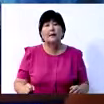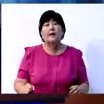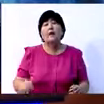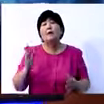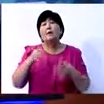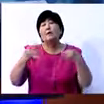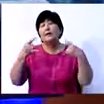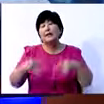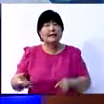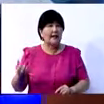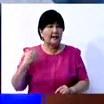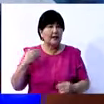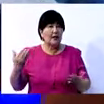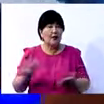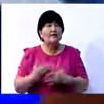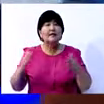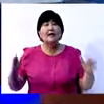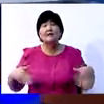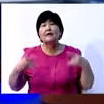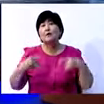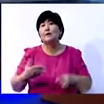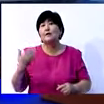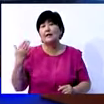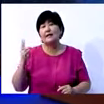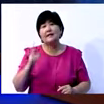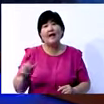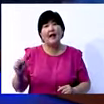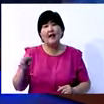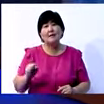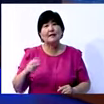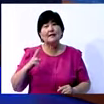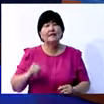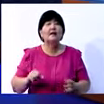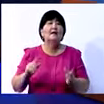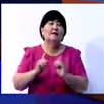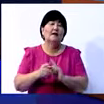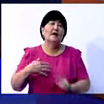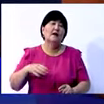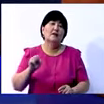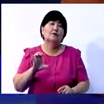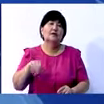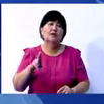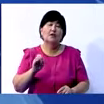В прямом эфире на телеканале «Кызылорда новости». Здравствуйте, в студии с вами я, Кристина Алмазқызы. Сурды перевод Айткуль Садыковой.